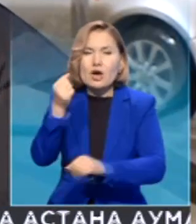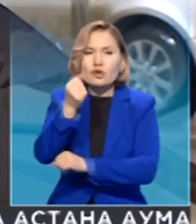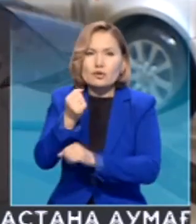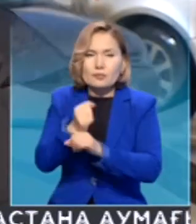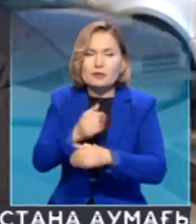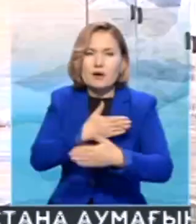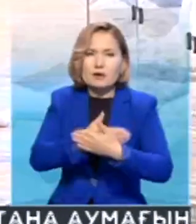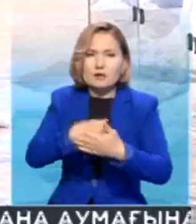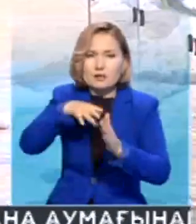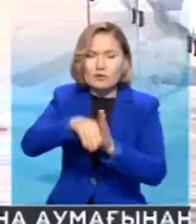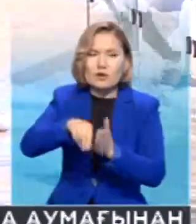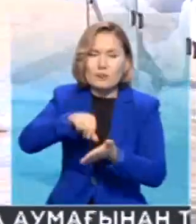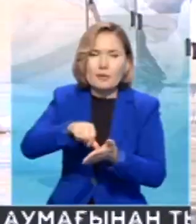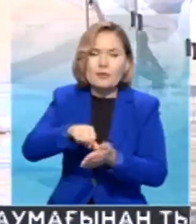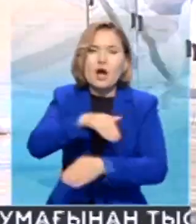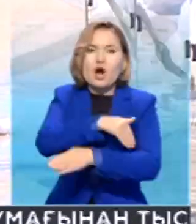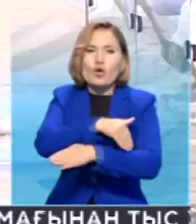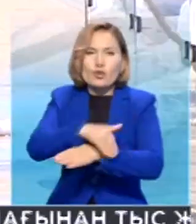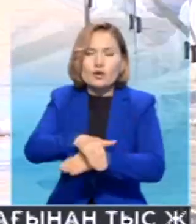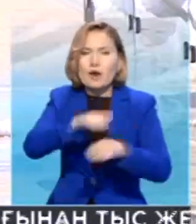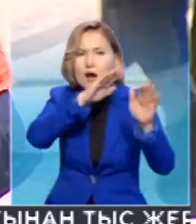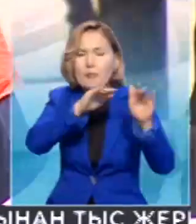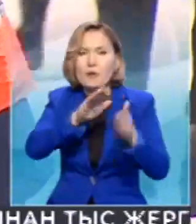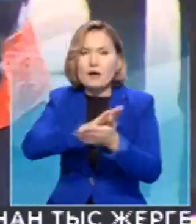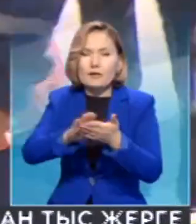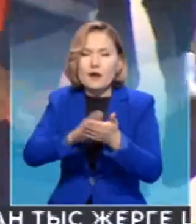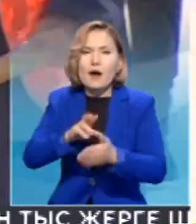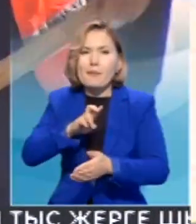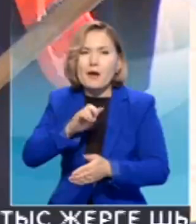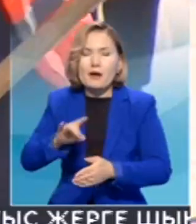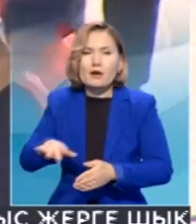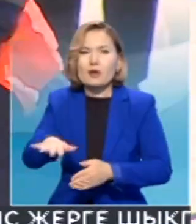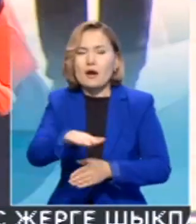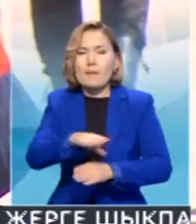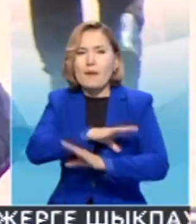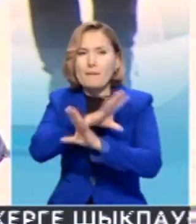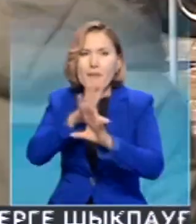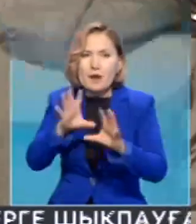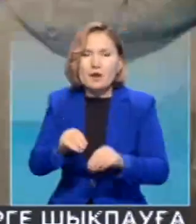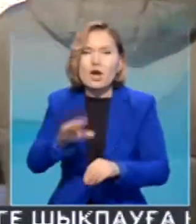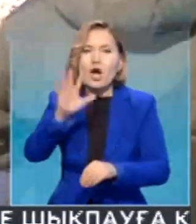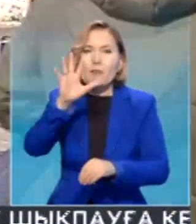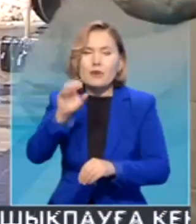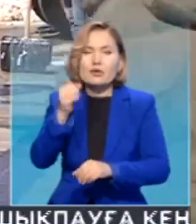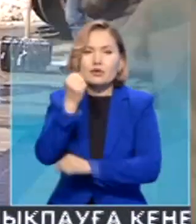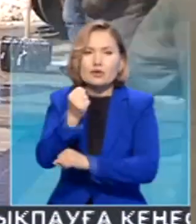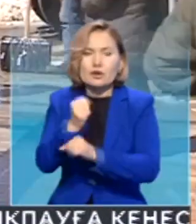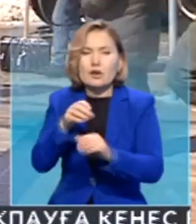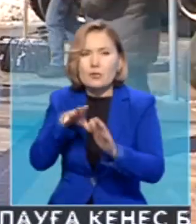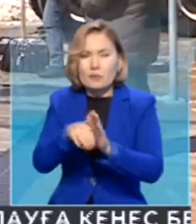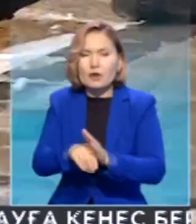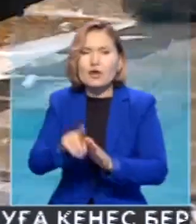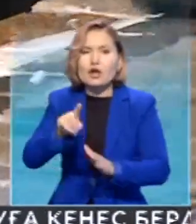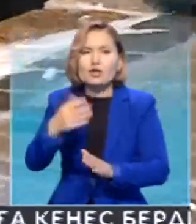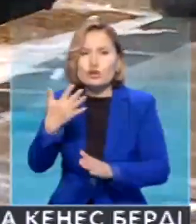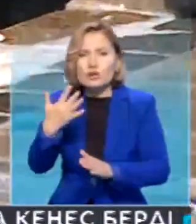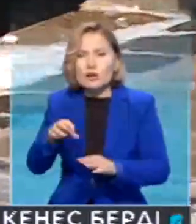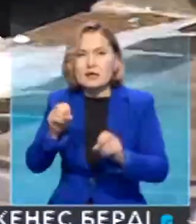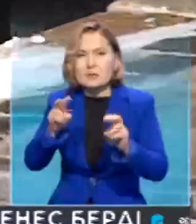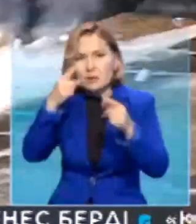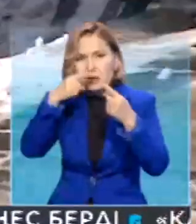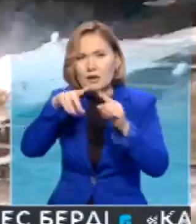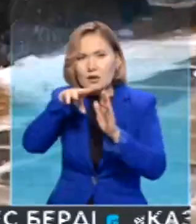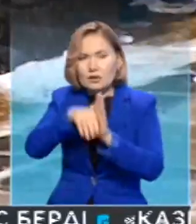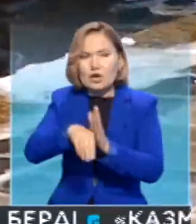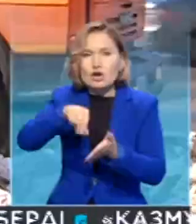жұмыстарына жұмылдырылған. Көшелерді қардан тазартуға Байқоңыр ауданы бойынша барлығы 500-ге жуық жұмысшы, 150-ден аса арнайы